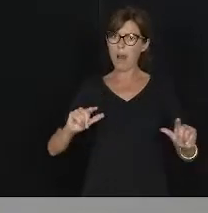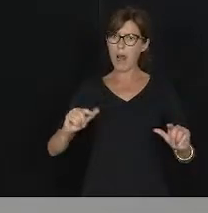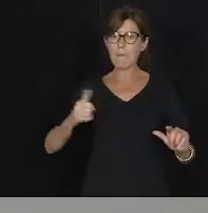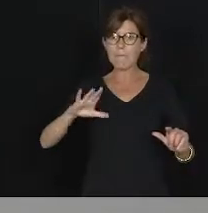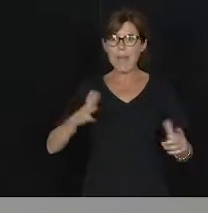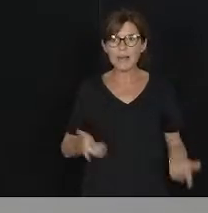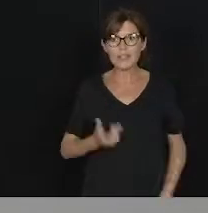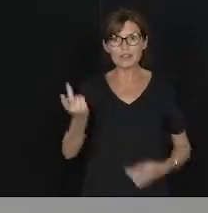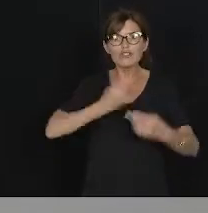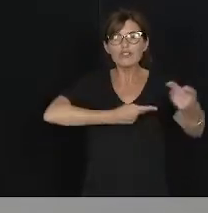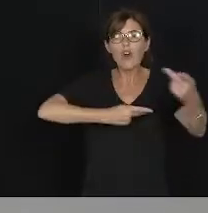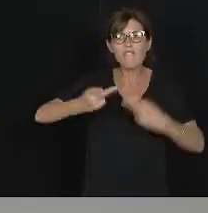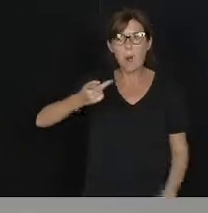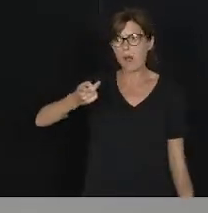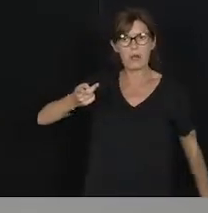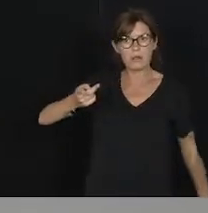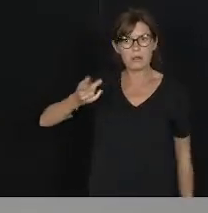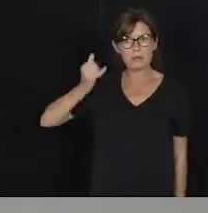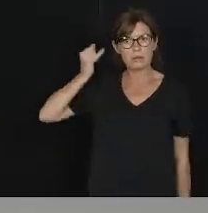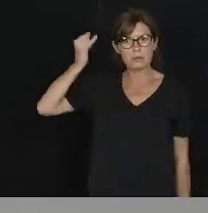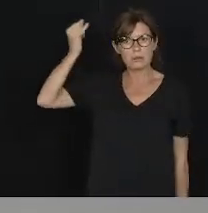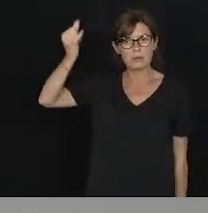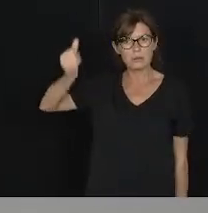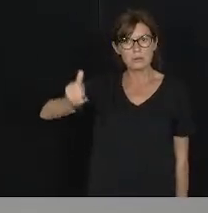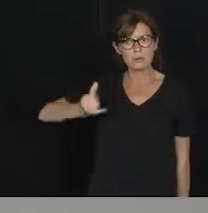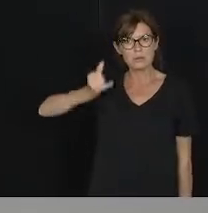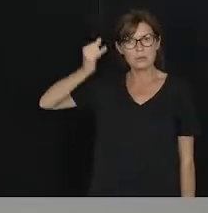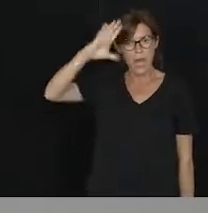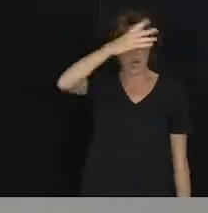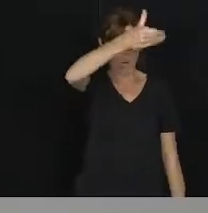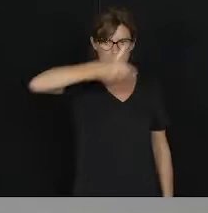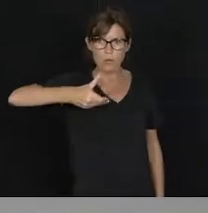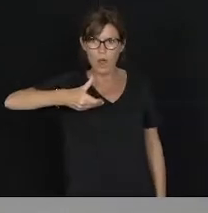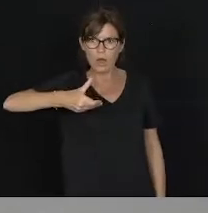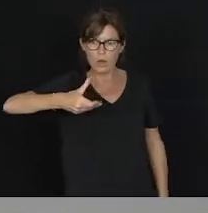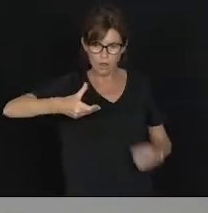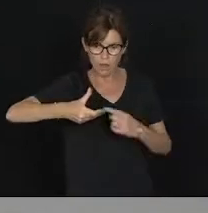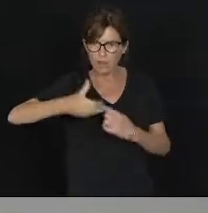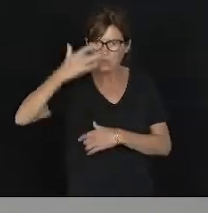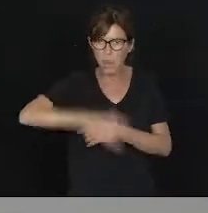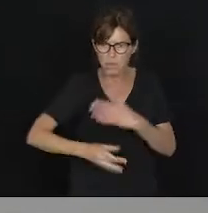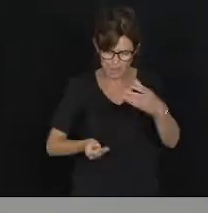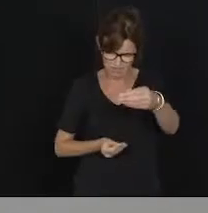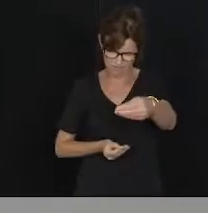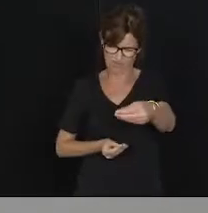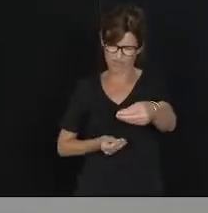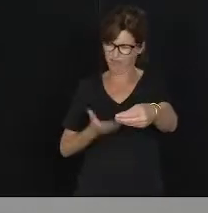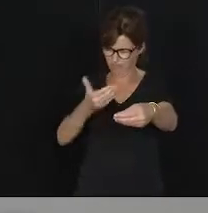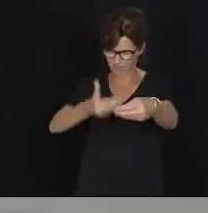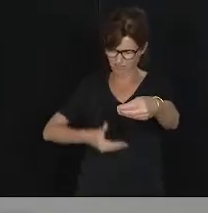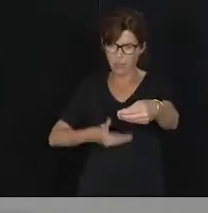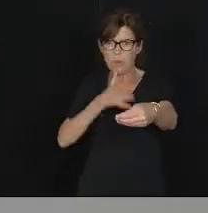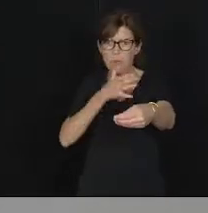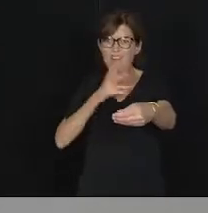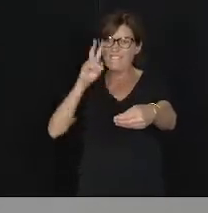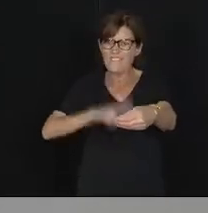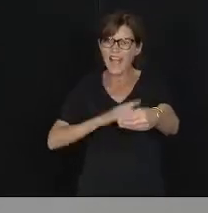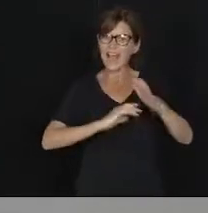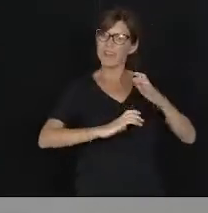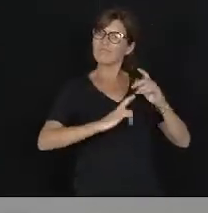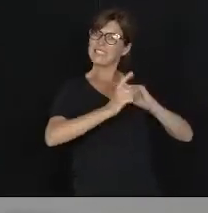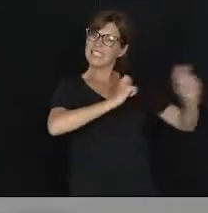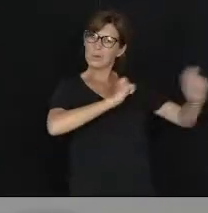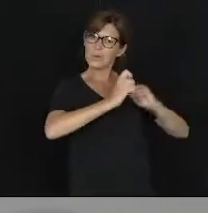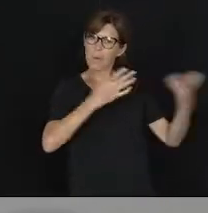temps d'acheminement du courrier fait que le dialogue épistolaire est très souvent désaccordé. Il est difficile, en fait, de dialoguer avec ce temps